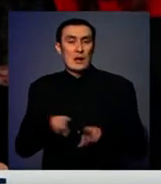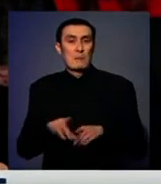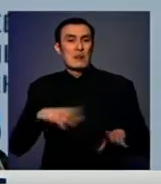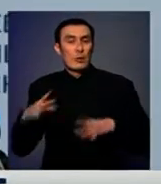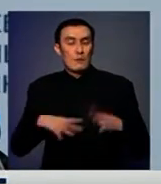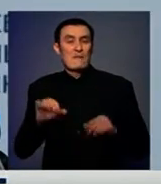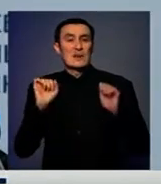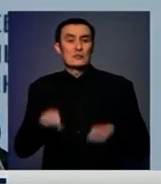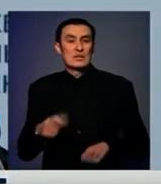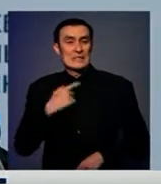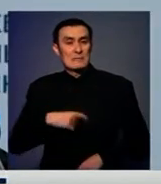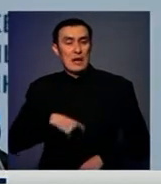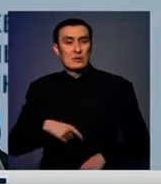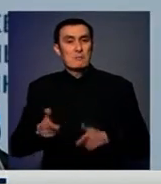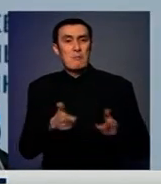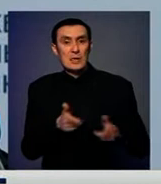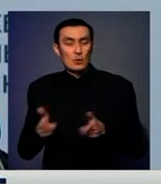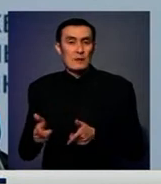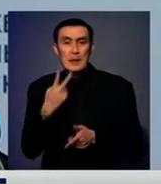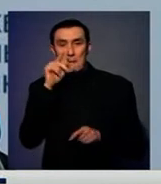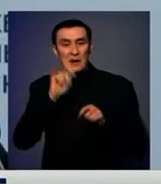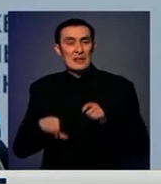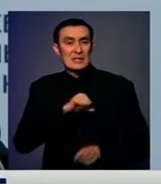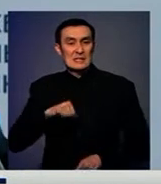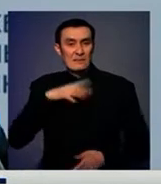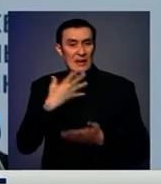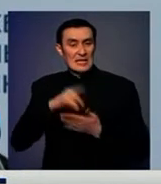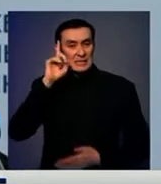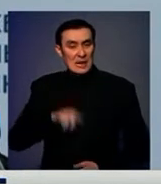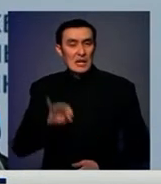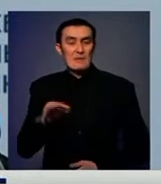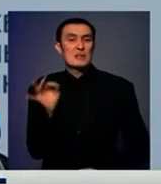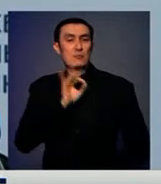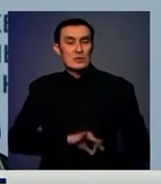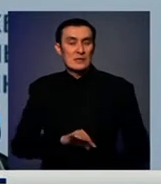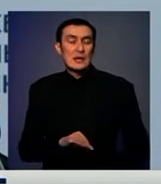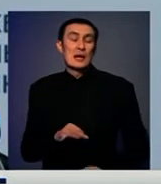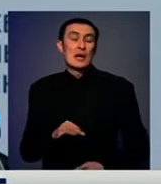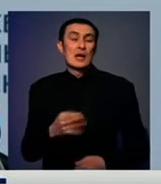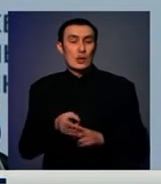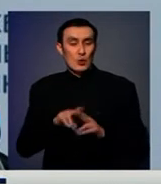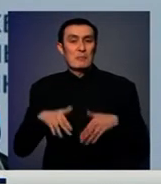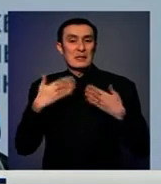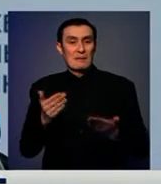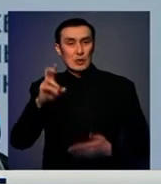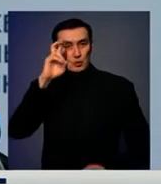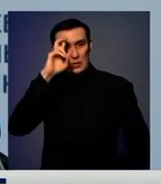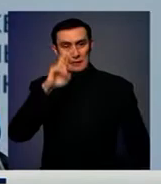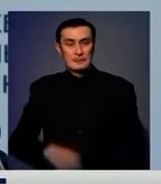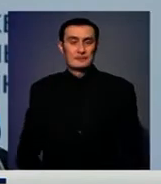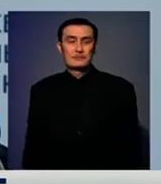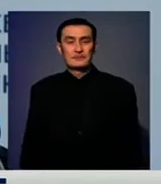хорошая возможность себя подготовить, себя перепроверить и воспользоваться теми преимуществами, которые предоставляет государство.